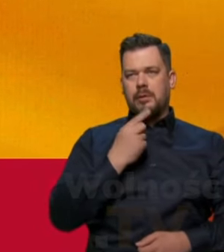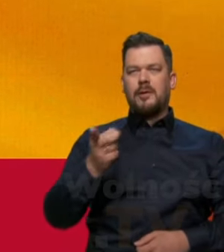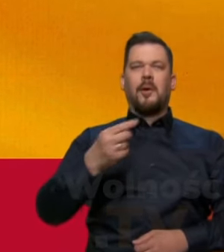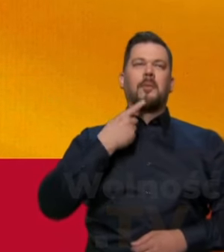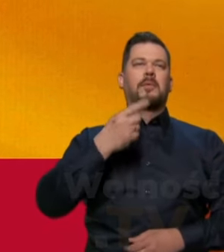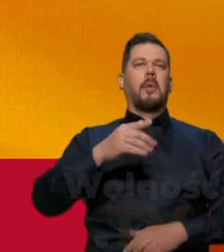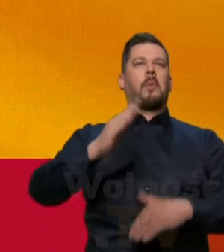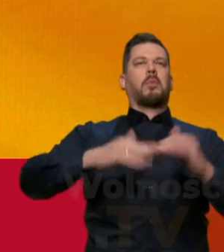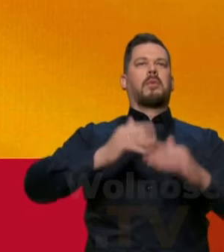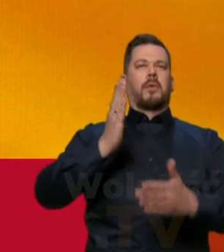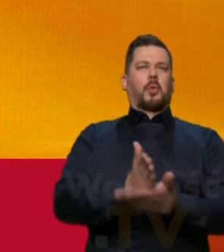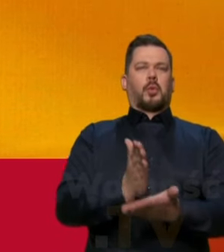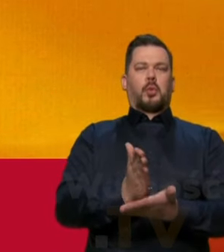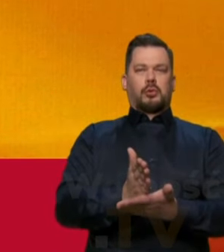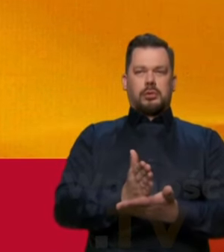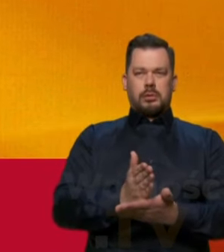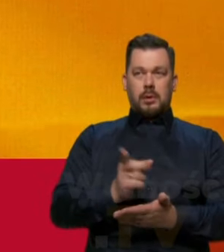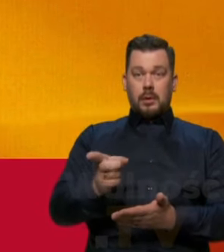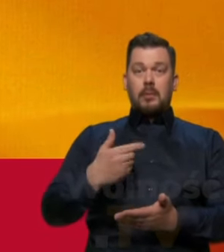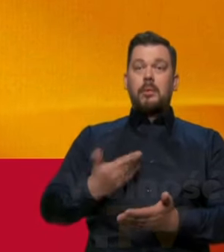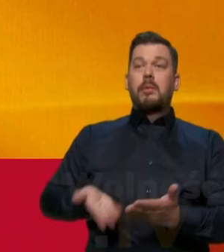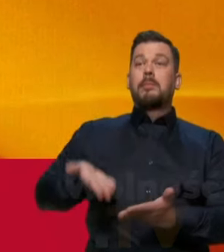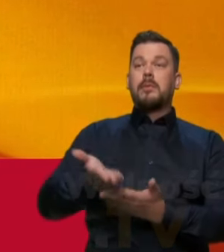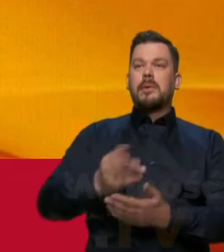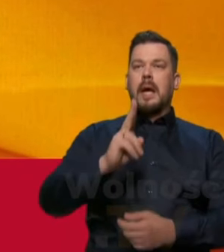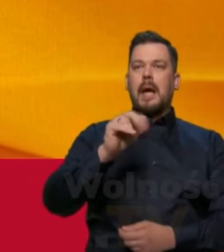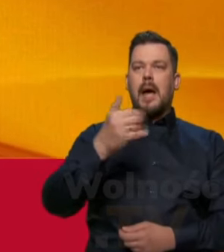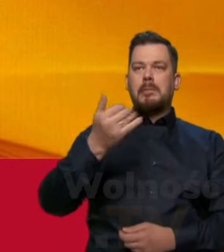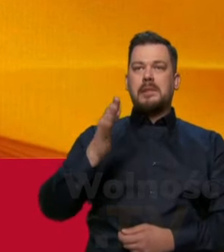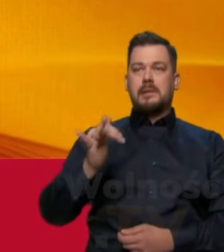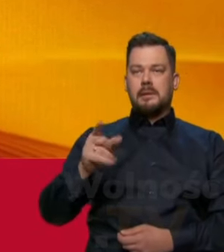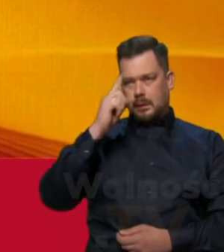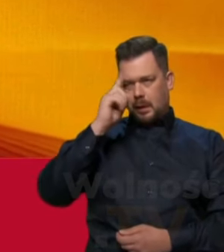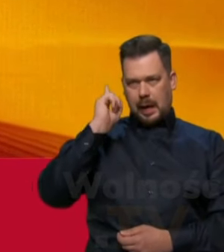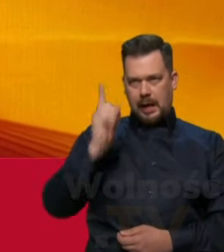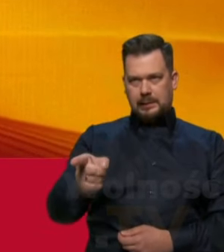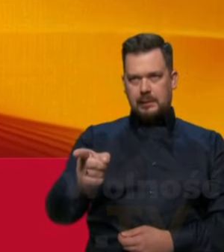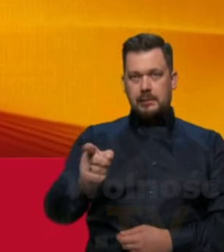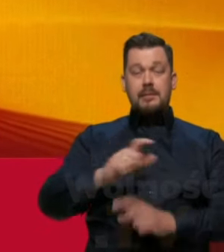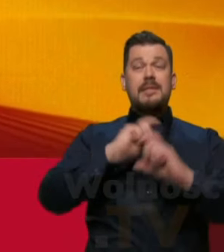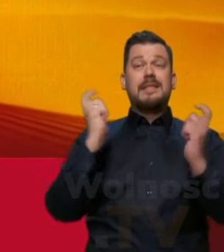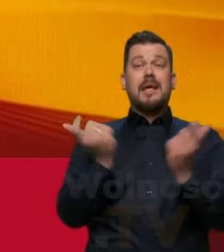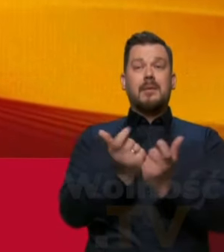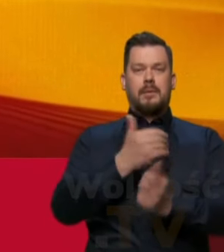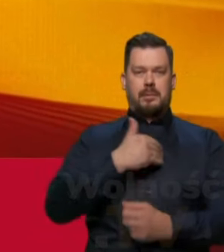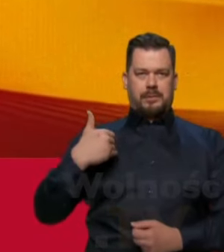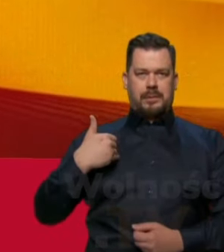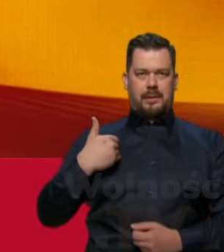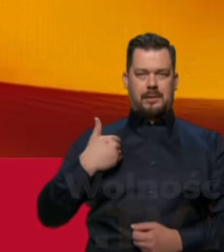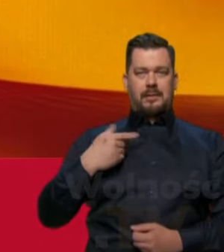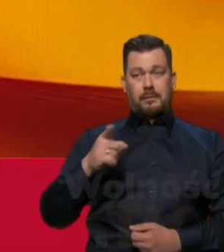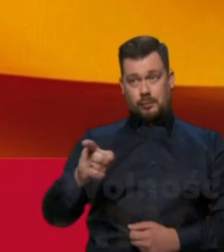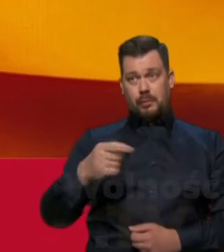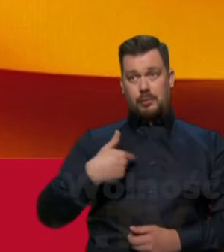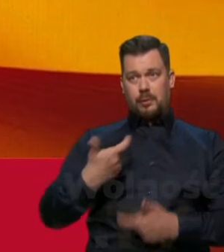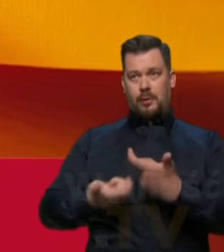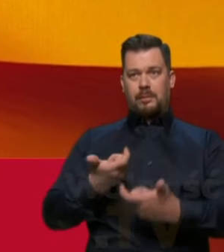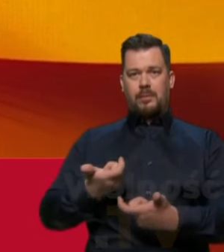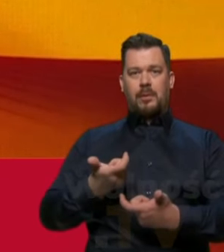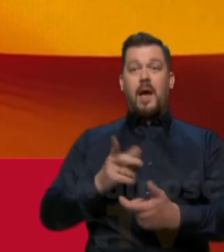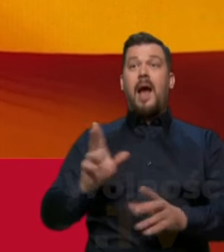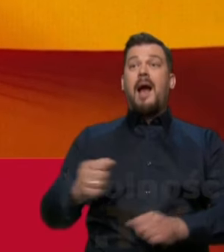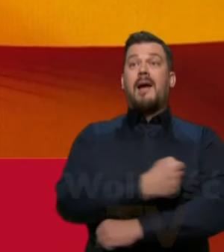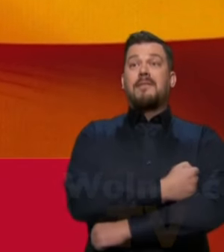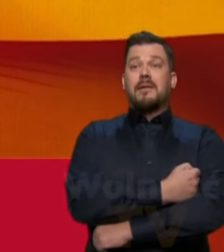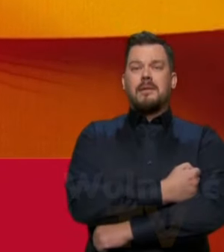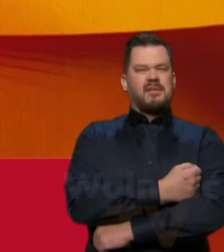powiedział, przegląd schronów był na wniosek ministra Kamińskiego, przeprowadzony w całej Polsce. A jeżeli chodzi o kaftan bezpieczeństwa, nie, po prostu